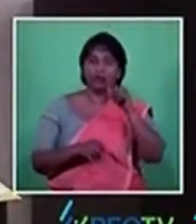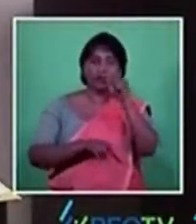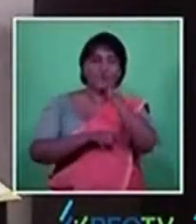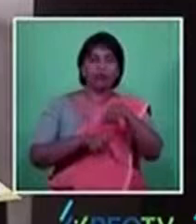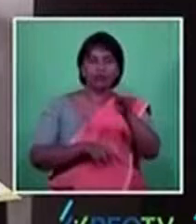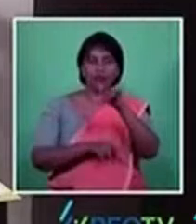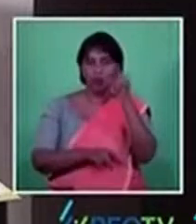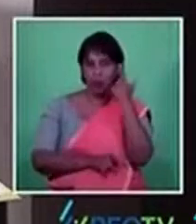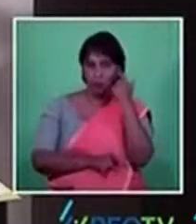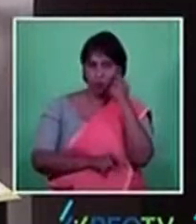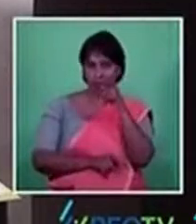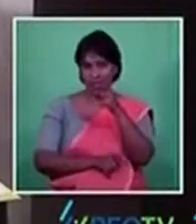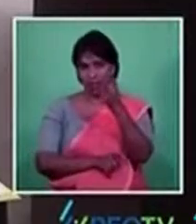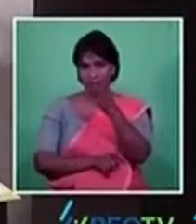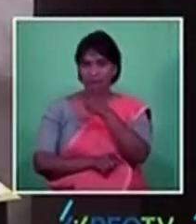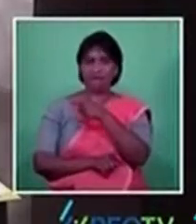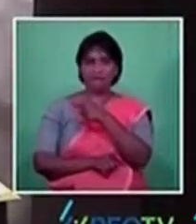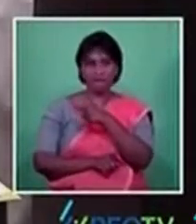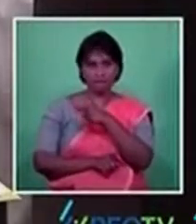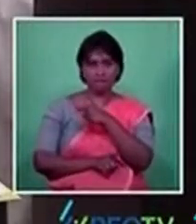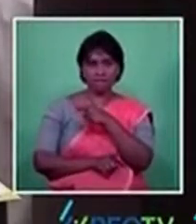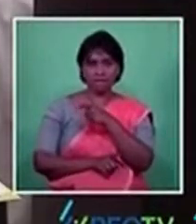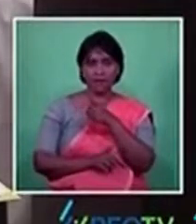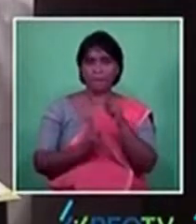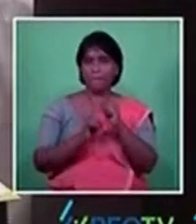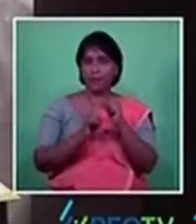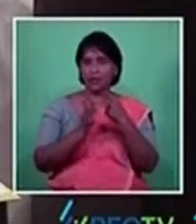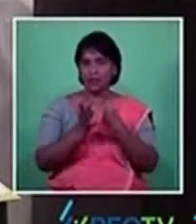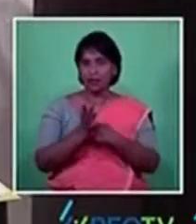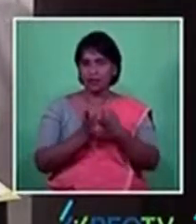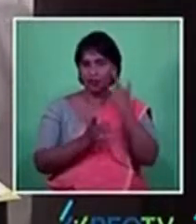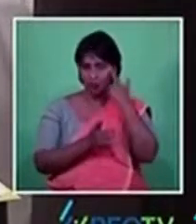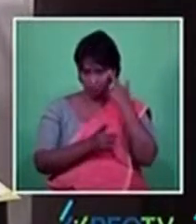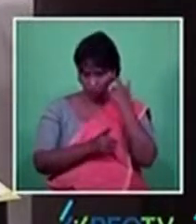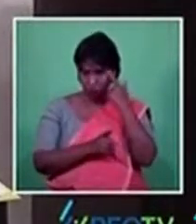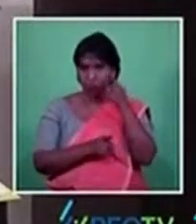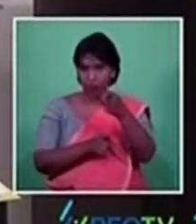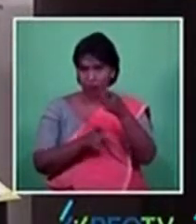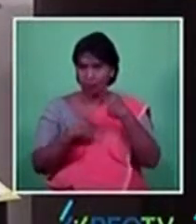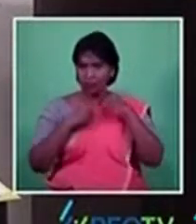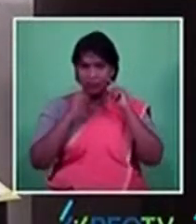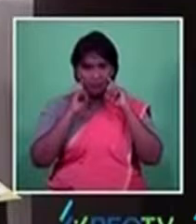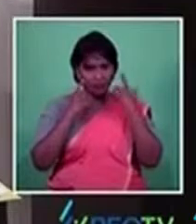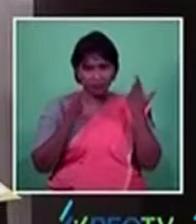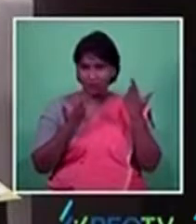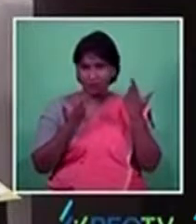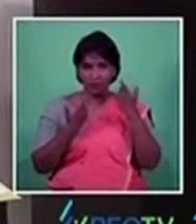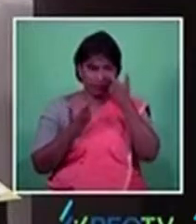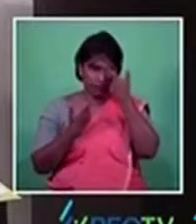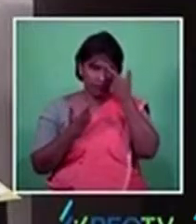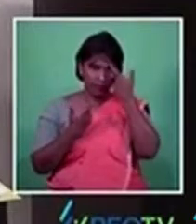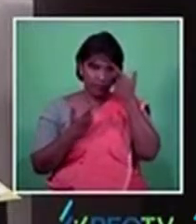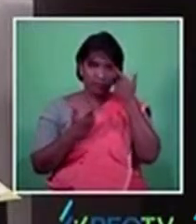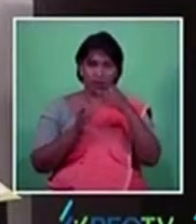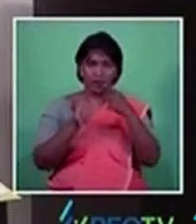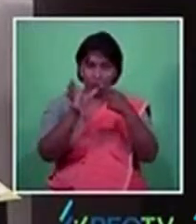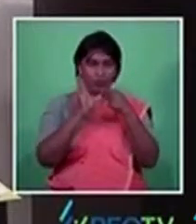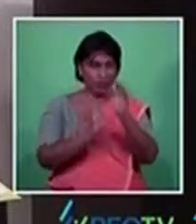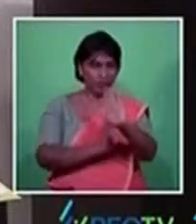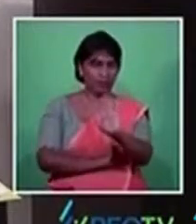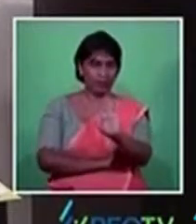was forced to send it to the district secretaries. ප්‍රසන්න රණතුංග මැතිතුමාත් දැනුවත්ව හිටියද කියලා. උත්තර දෙන්න ඕනේ